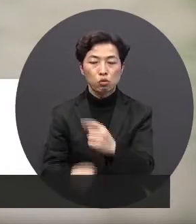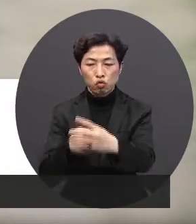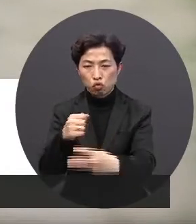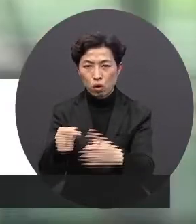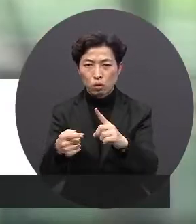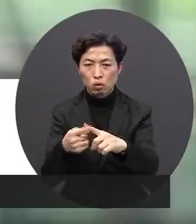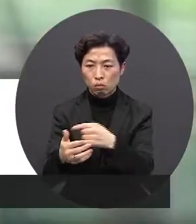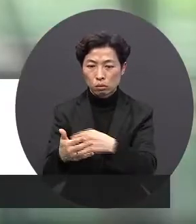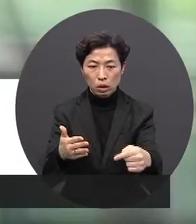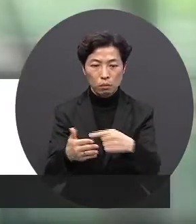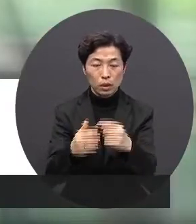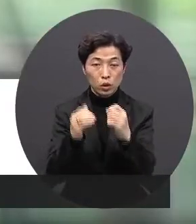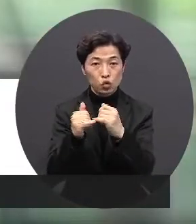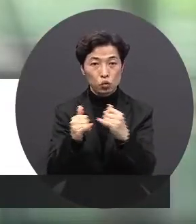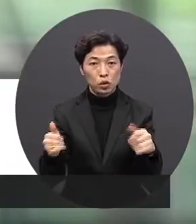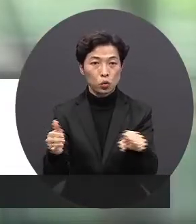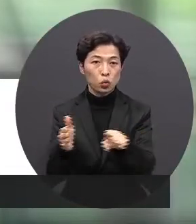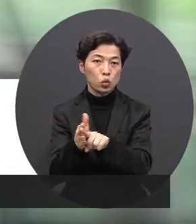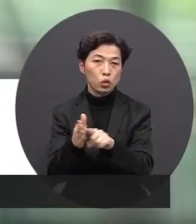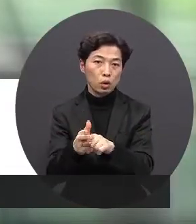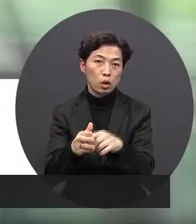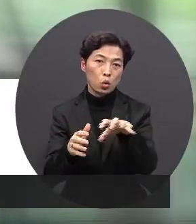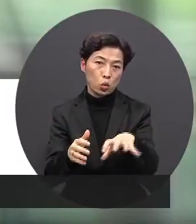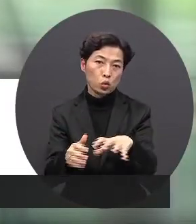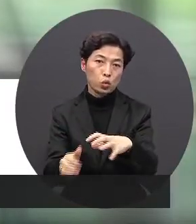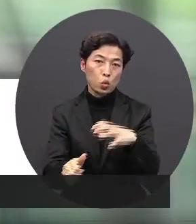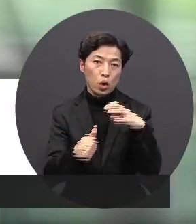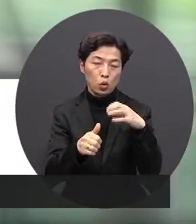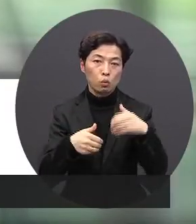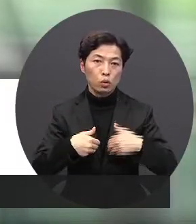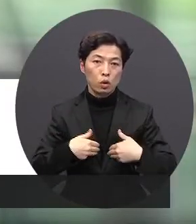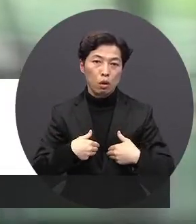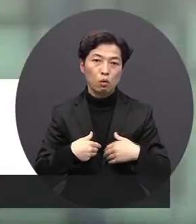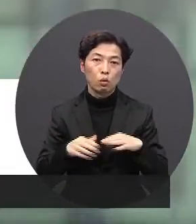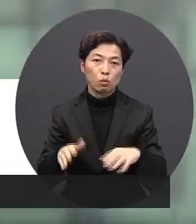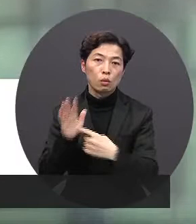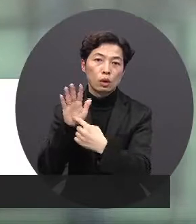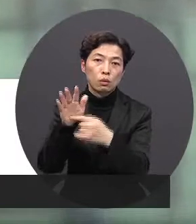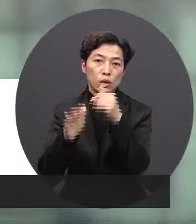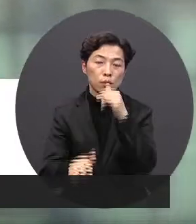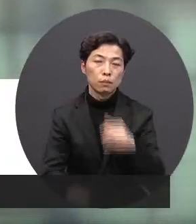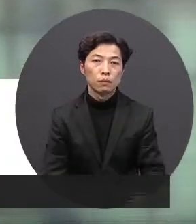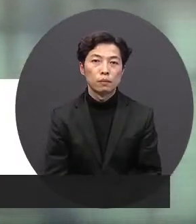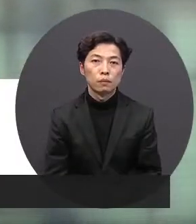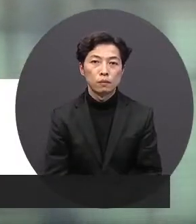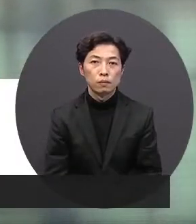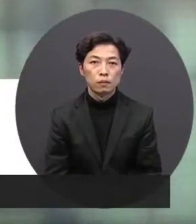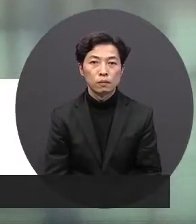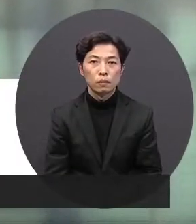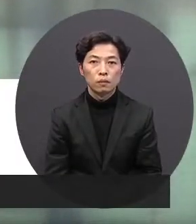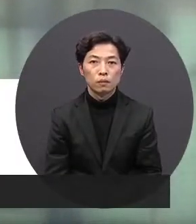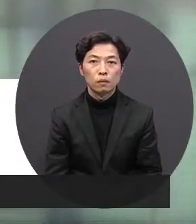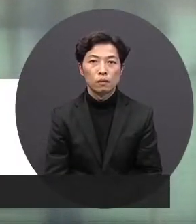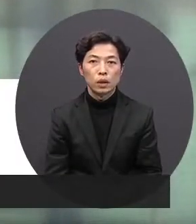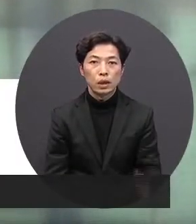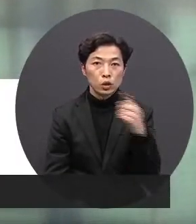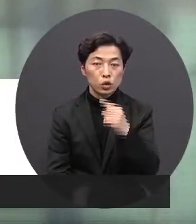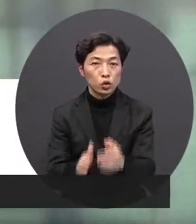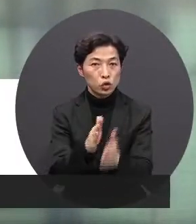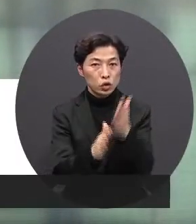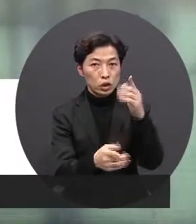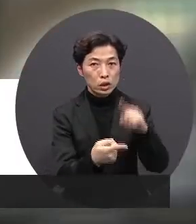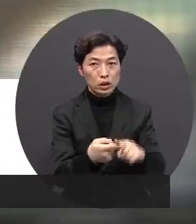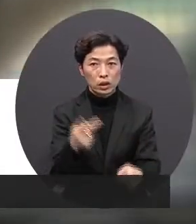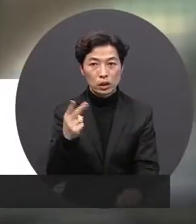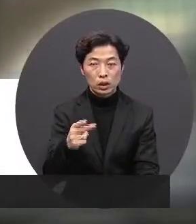년간 피해를 본 주민들을 위한 공간으로 활용해야 한다며 이같이 밝혔습니다. 그러면서 청주시가